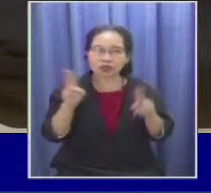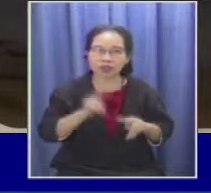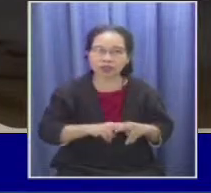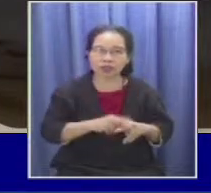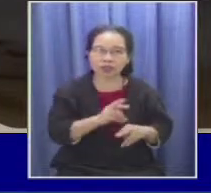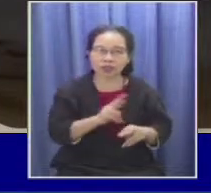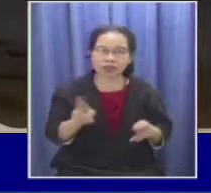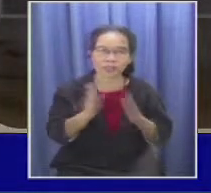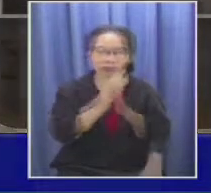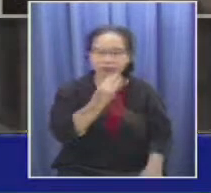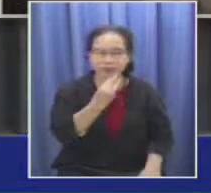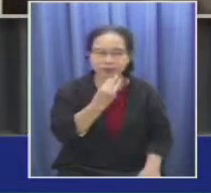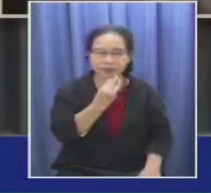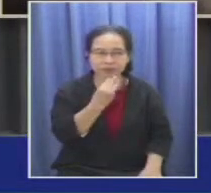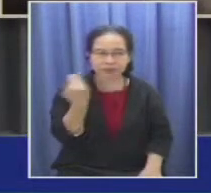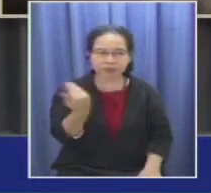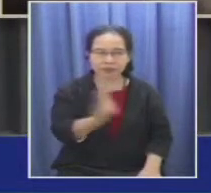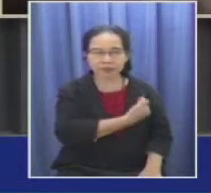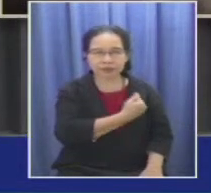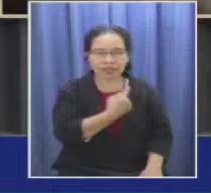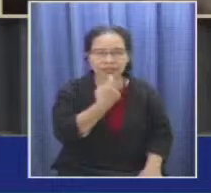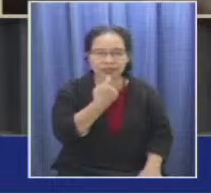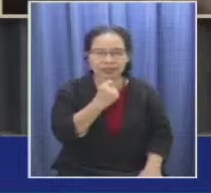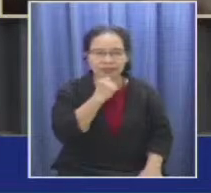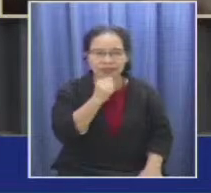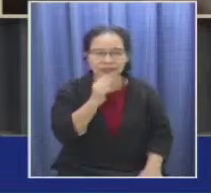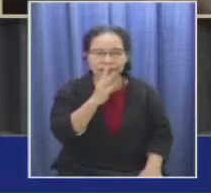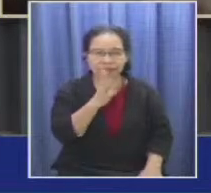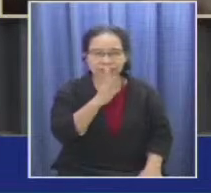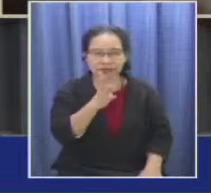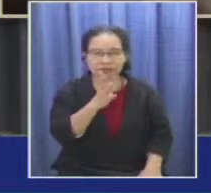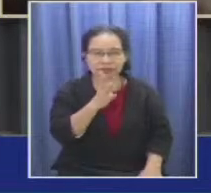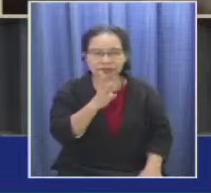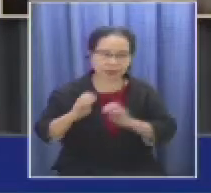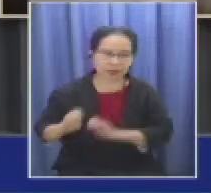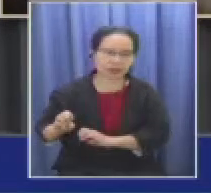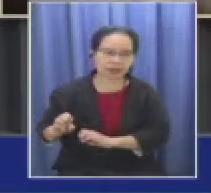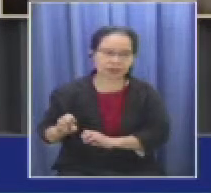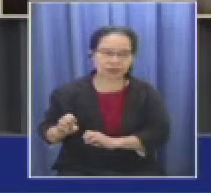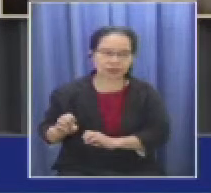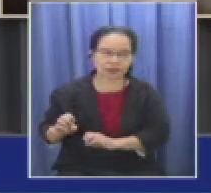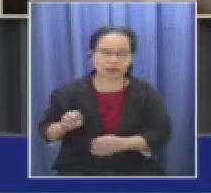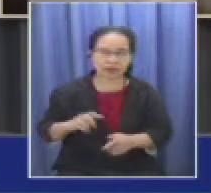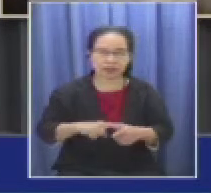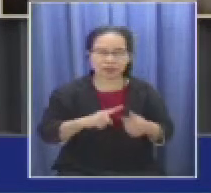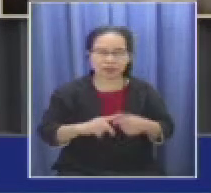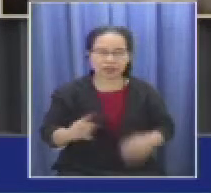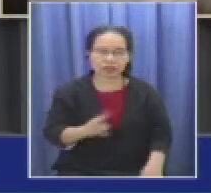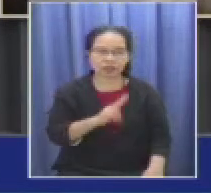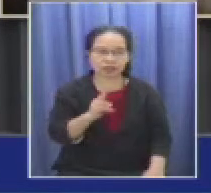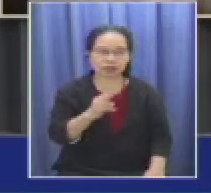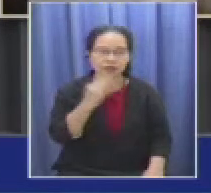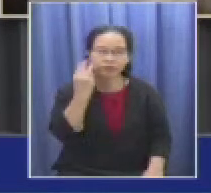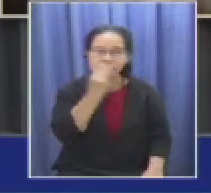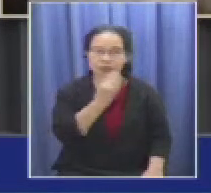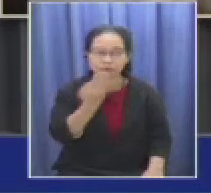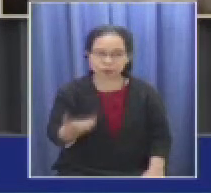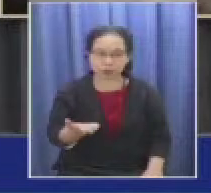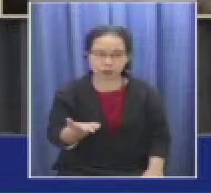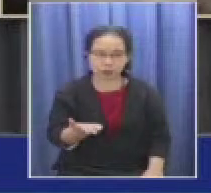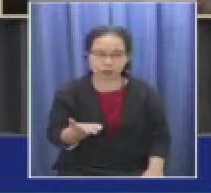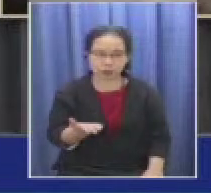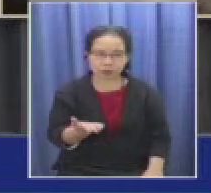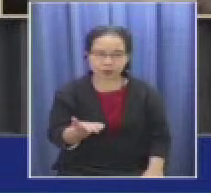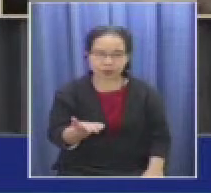ɛronti ye wa hotoso ne gidie ne arehwemu se sa yakoma mutia ya